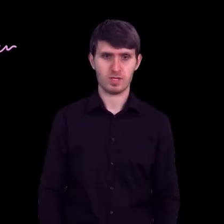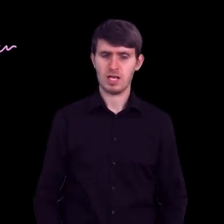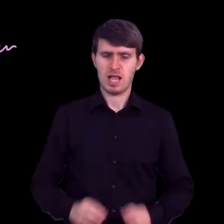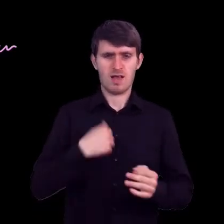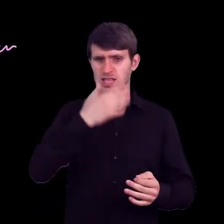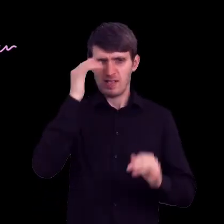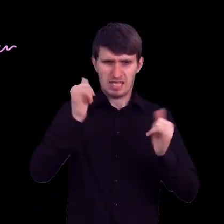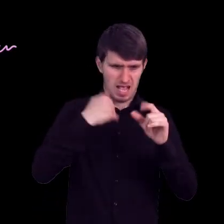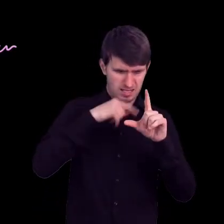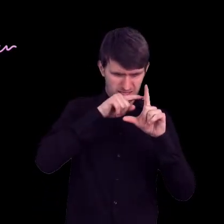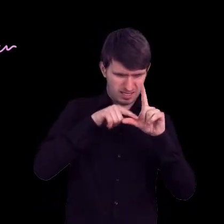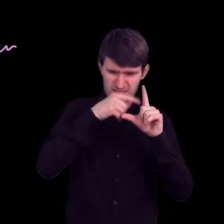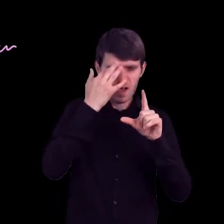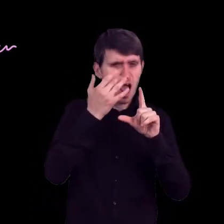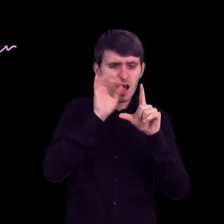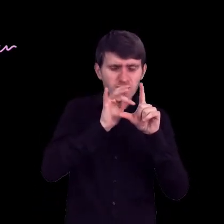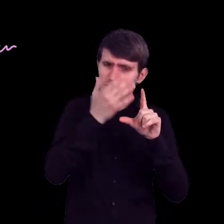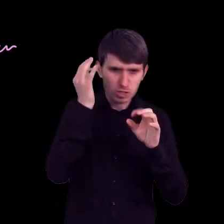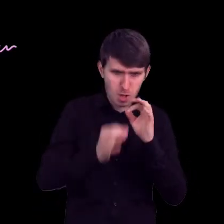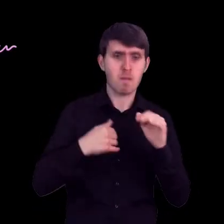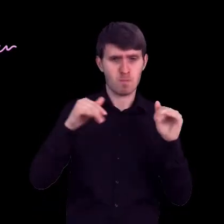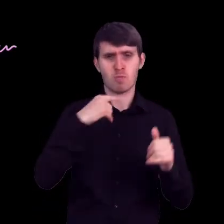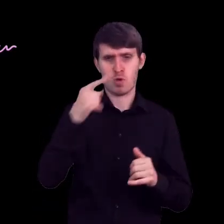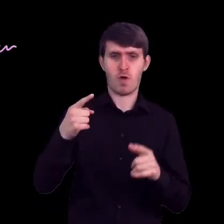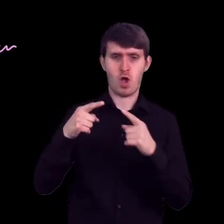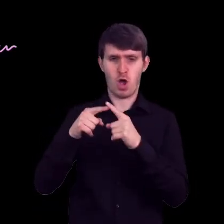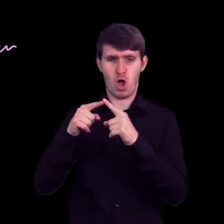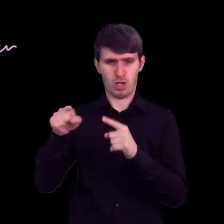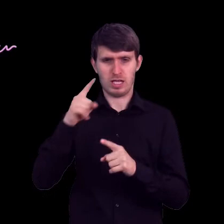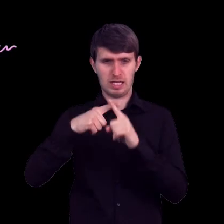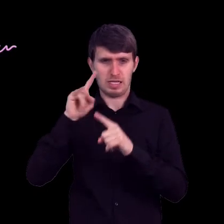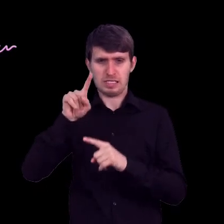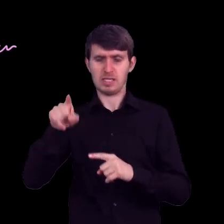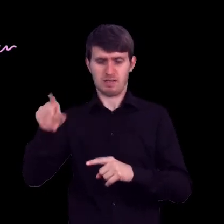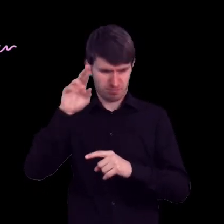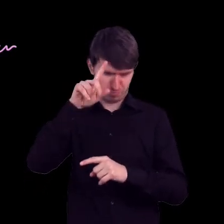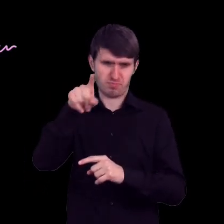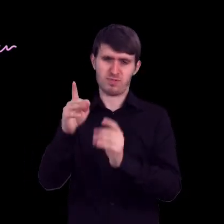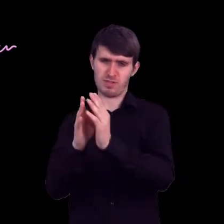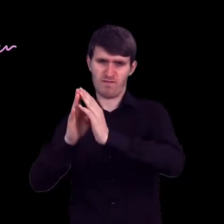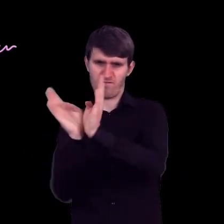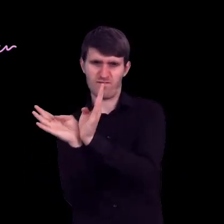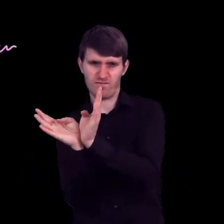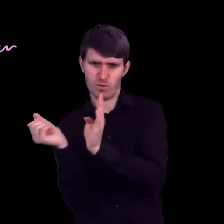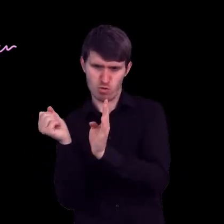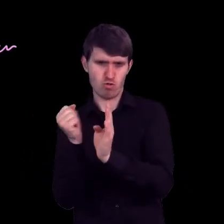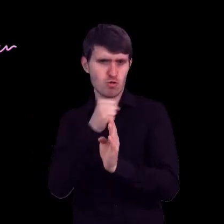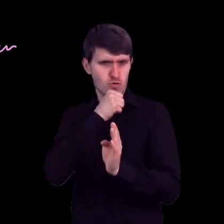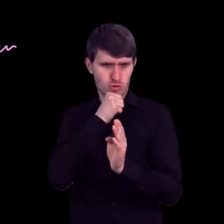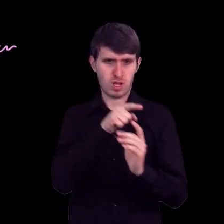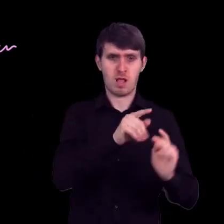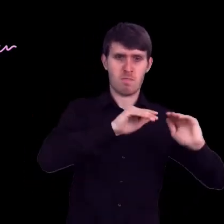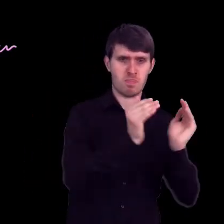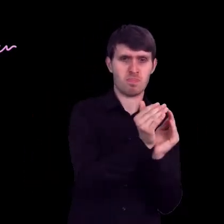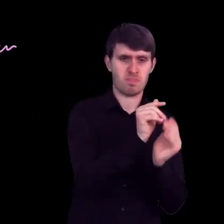Dokładnie tak. Nawet nie wiedząc, jak się mierzy kąty, możemy powiedzieć, że kąt X, Y, Z, że miara tego